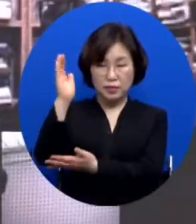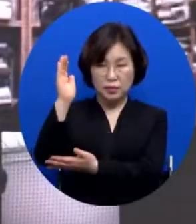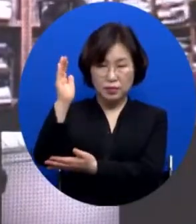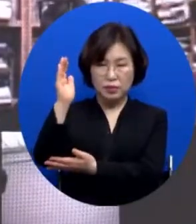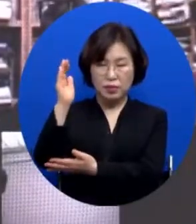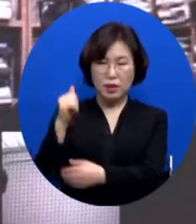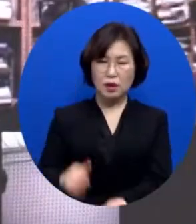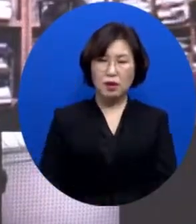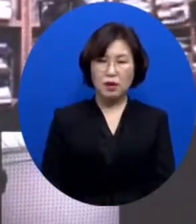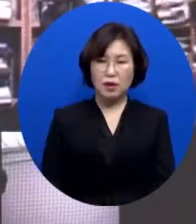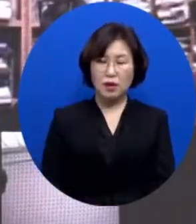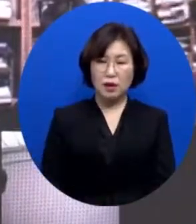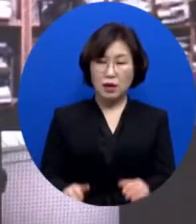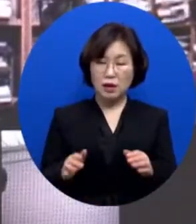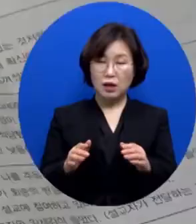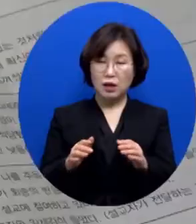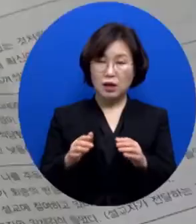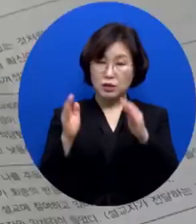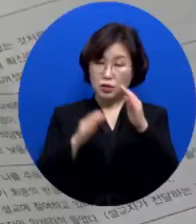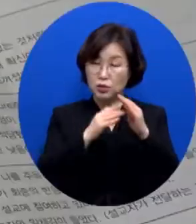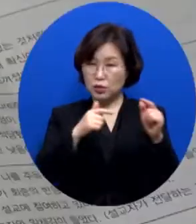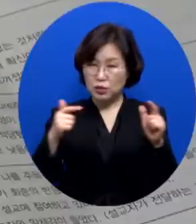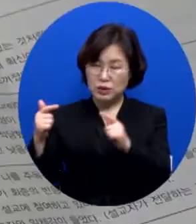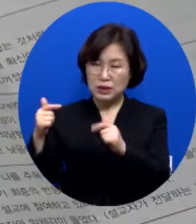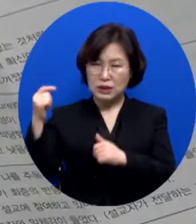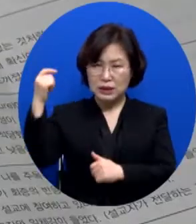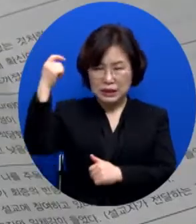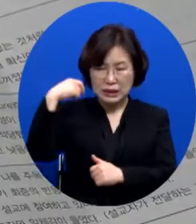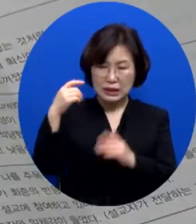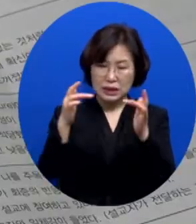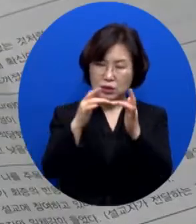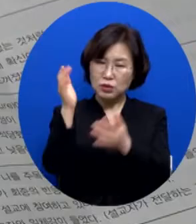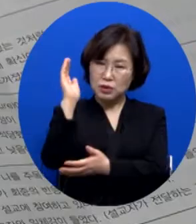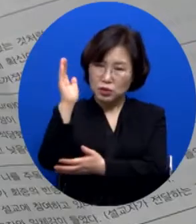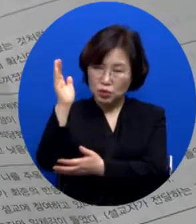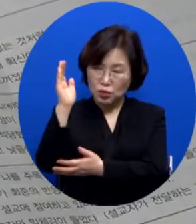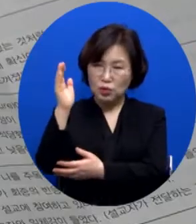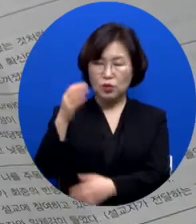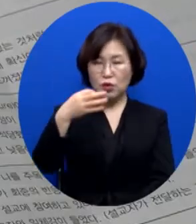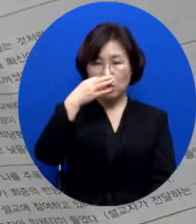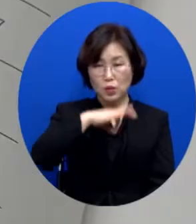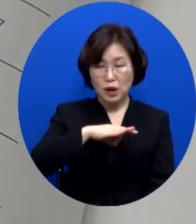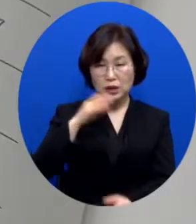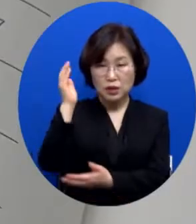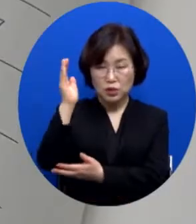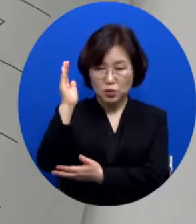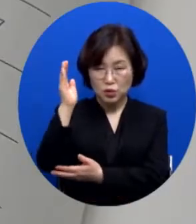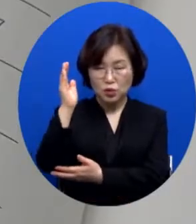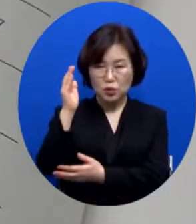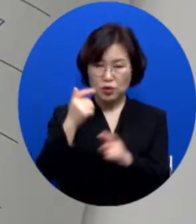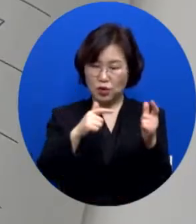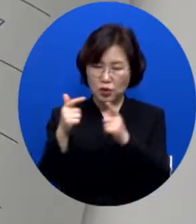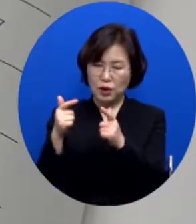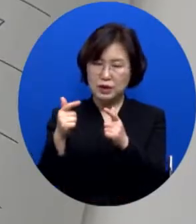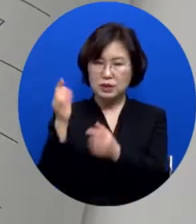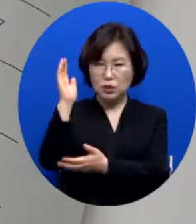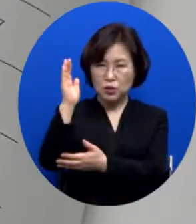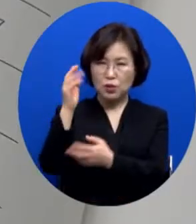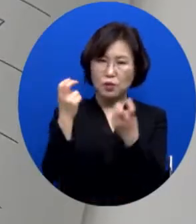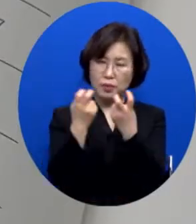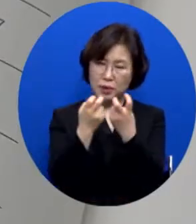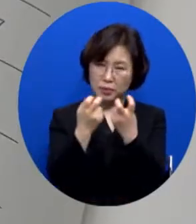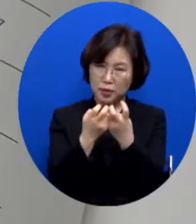느끼는 온라인 설교와 현장 설교의 장 단 점 효과적인 설교를 위한 실제적 전략 등 설 교 회 새로운